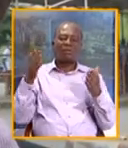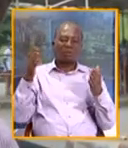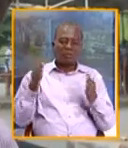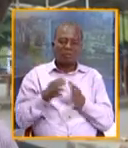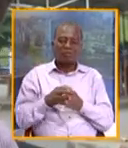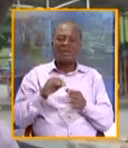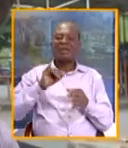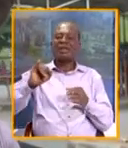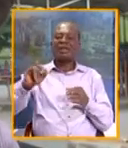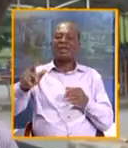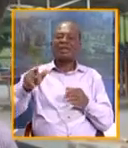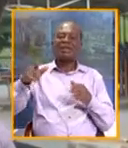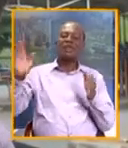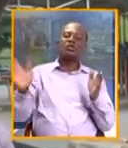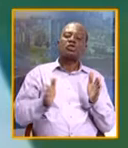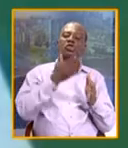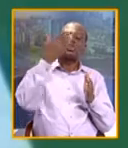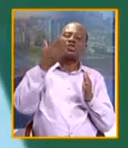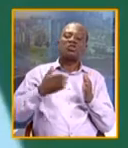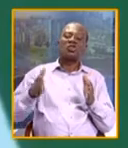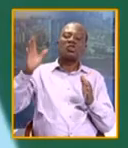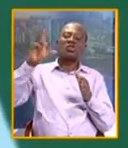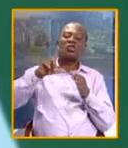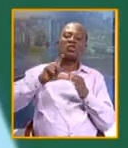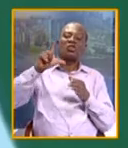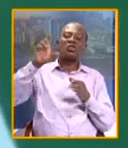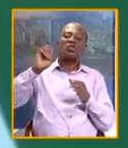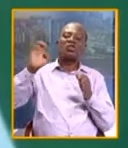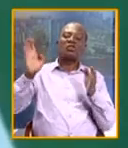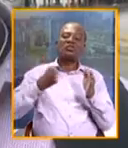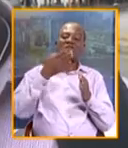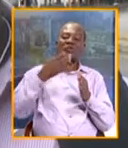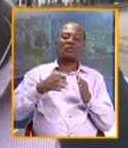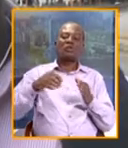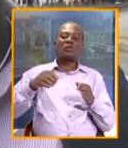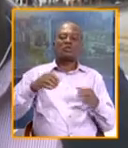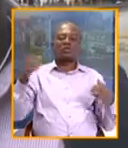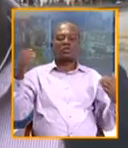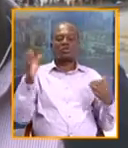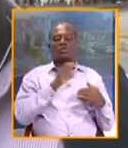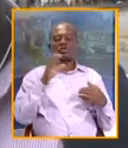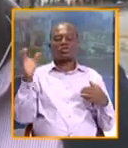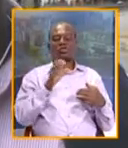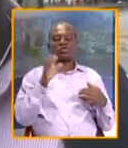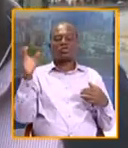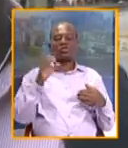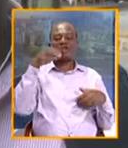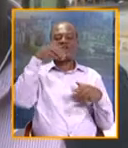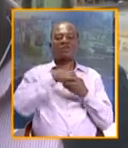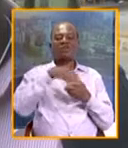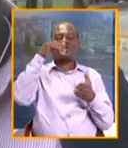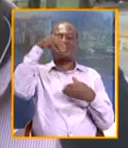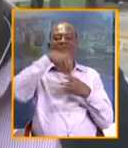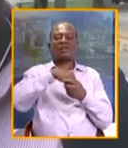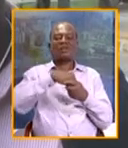modèle l'espérance promise à l'humanité ça réchauffe encore le cas d'entente que notre pays est toujours